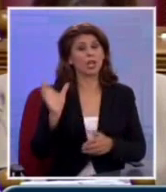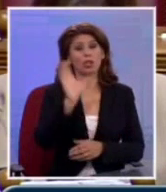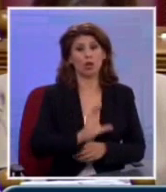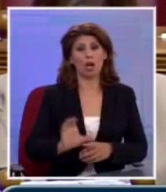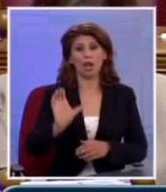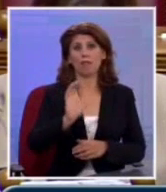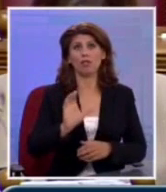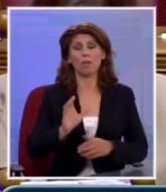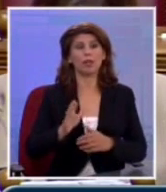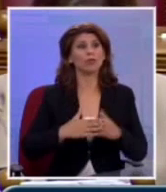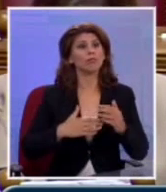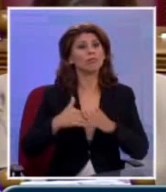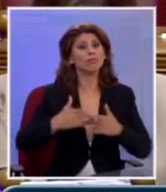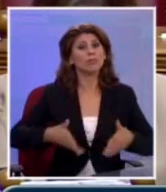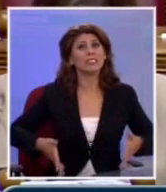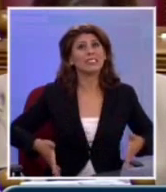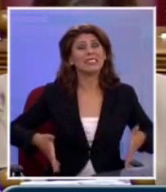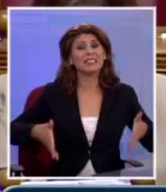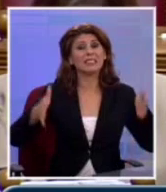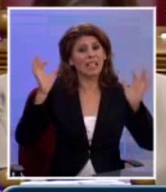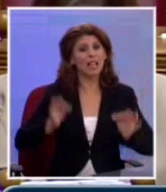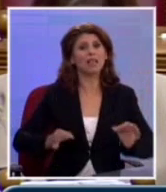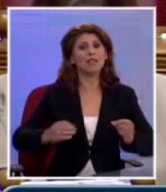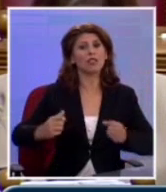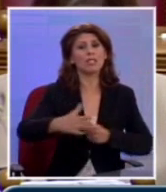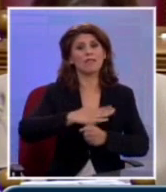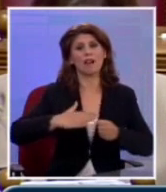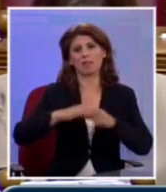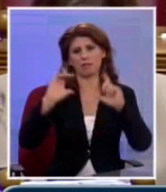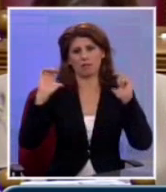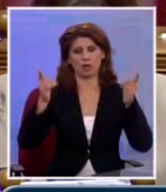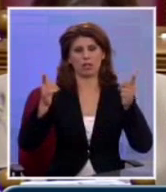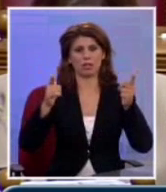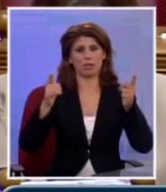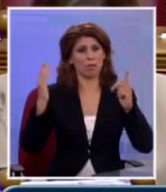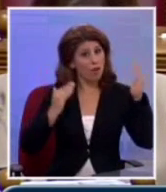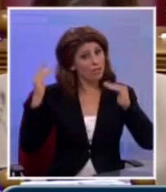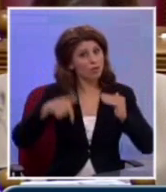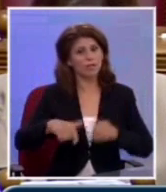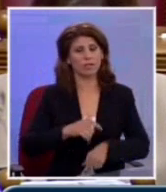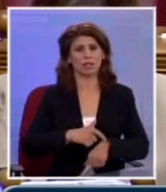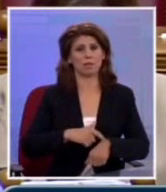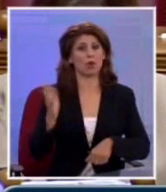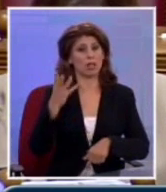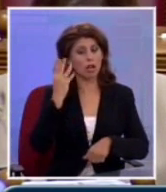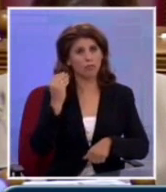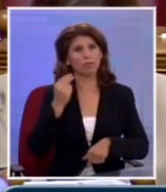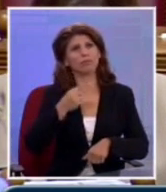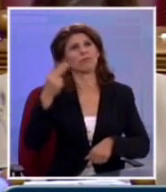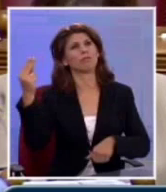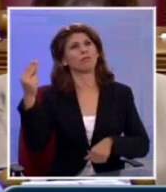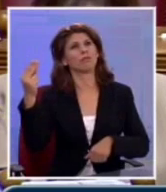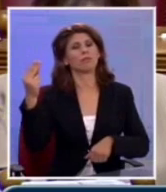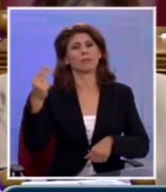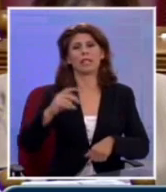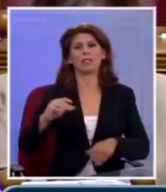ευρωπαϊκό οικοδόμημα έχει χτιστεί ακριβώς πάνω στις αρχές της δημοκρατίας, που αφισβητούνται αυτή τη στιγμή όταν ακούμε τα περίφημα περί game